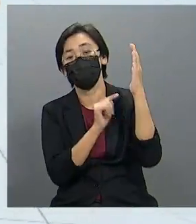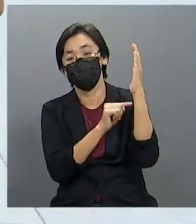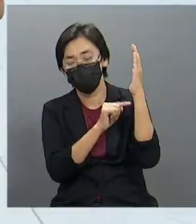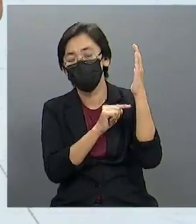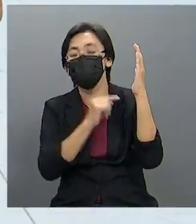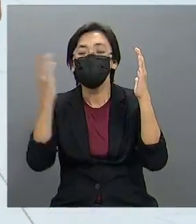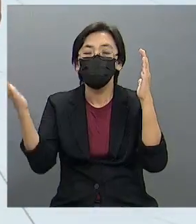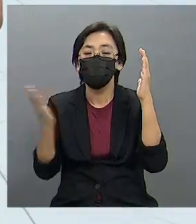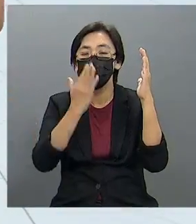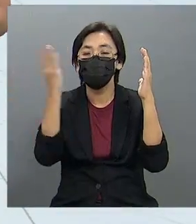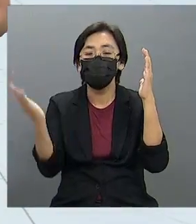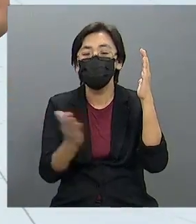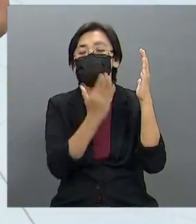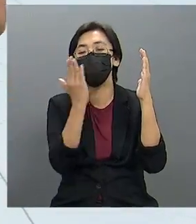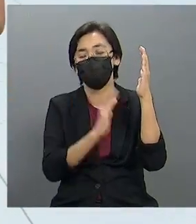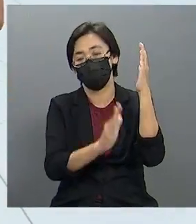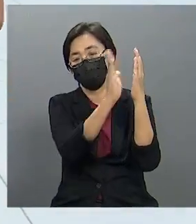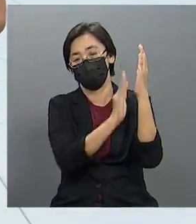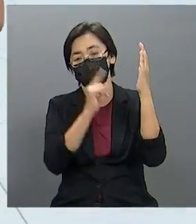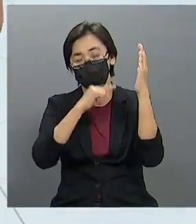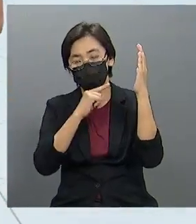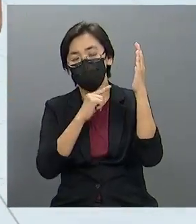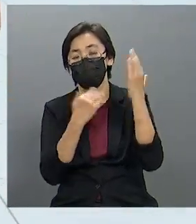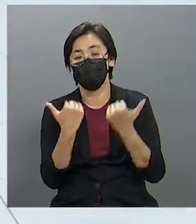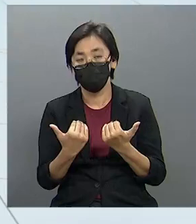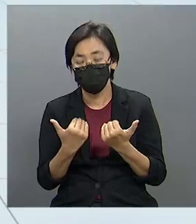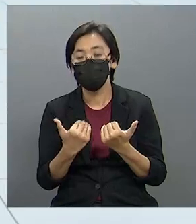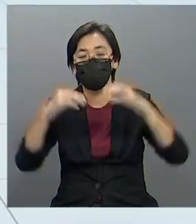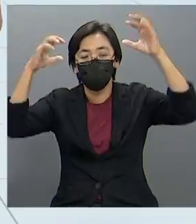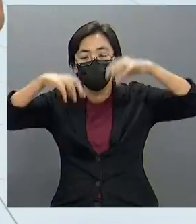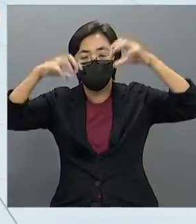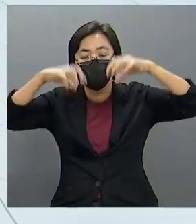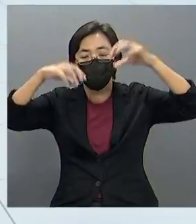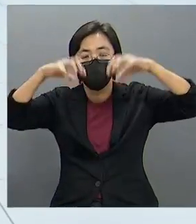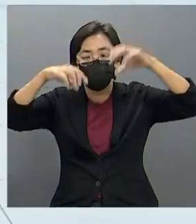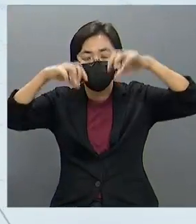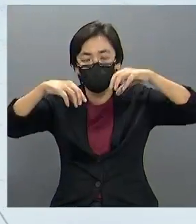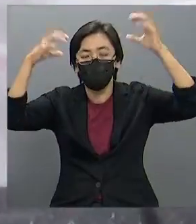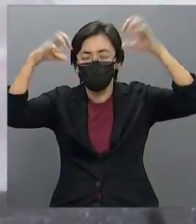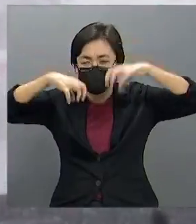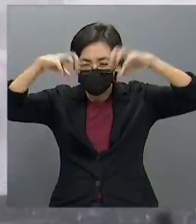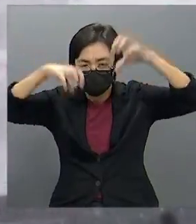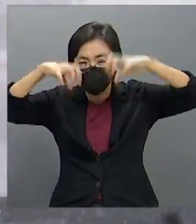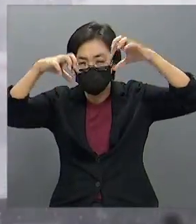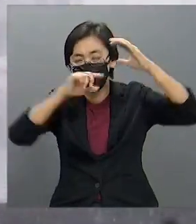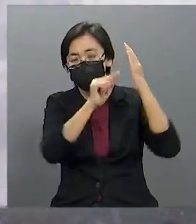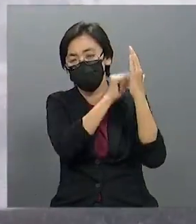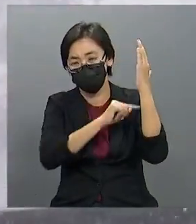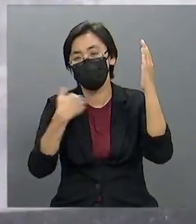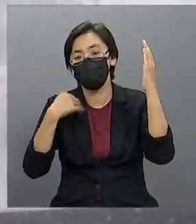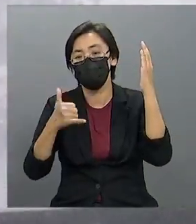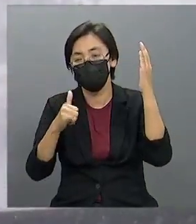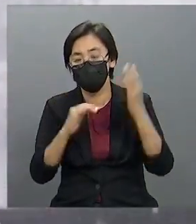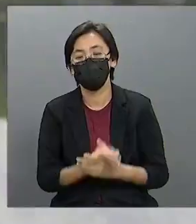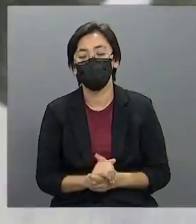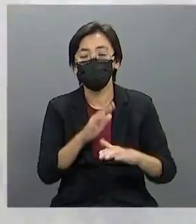นตกตอนเนื่องและมีฝนตกหนักเกิดทได้ไม AGAสำรบข้อควรระวัง